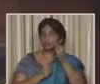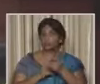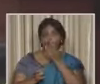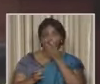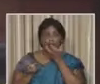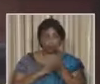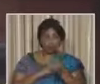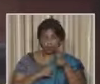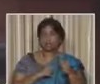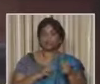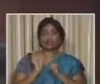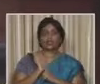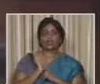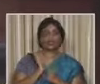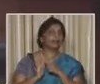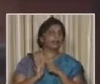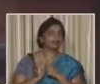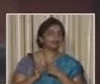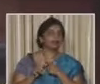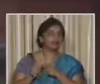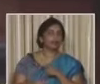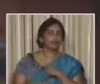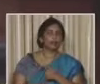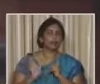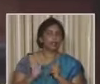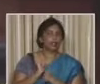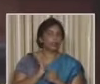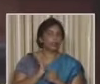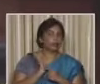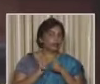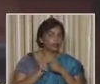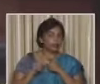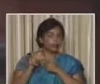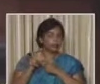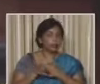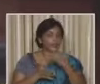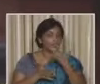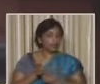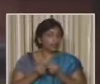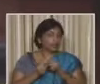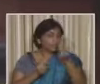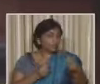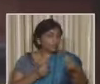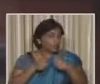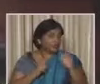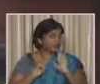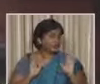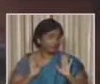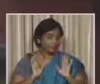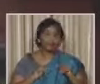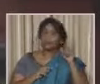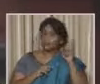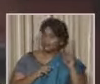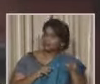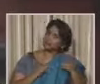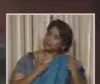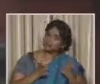குற்றப்புலனாய்வு திணைக்களத்திற்கு கொடுத்திருக்கின்றது. எல்டிடிஇ தாக்குதல் பற்றி அறிக்கை கொடுத்தது மாத்திரமல்ல, அப்படியும்